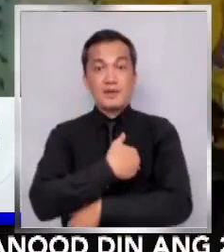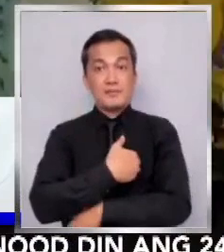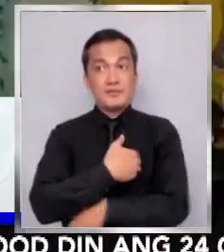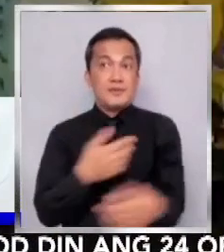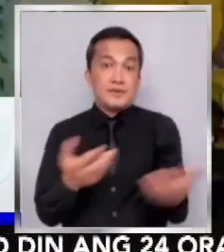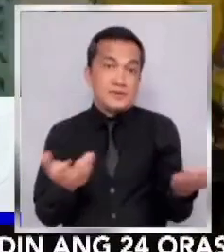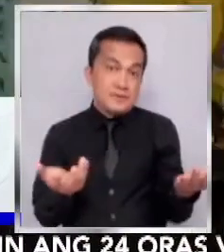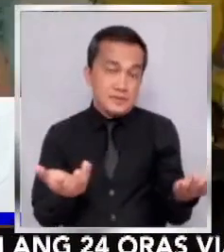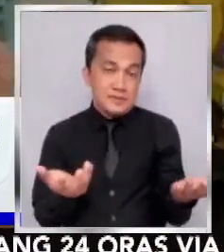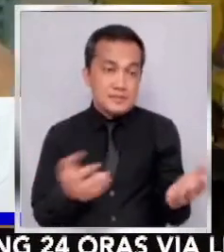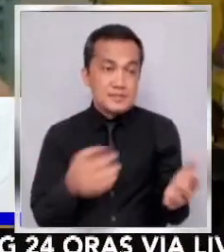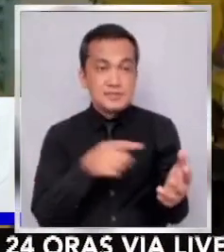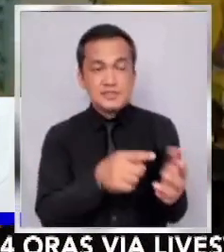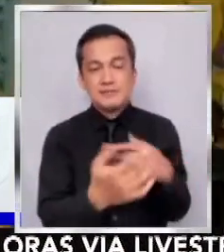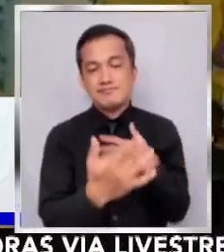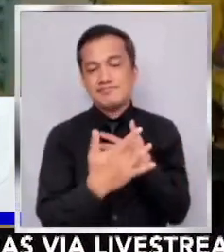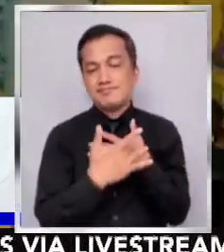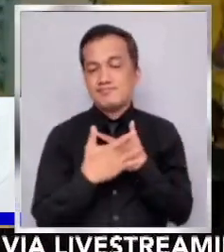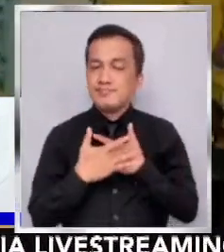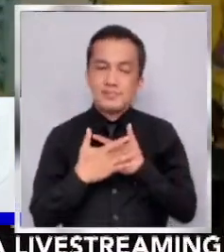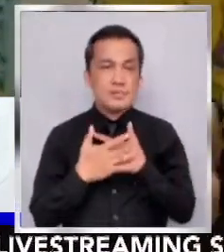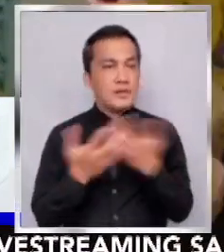They're very touchy.